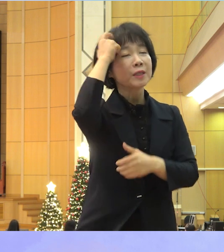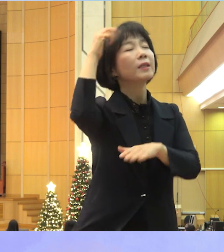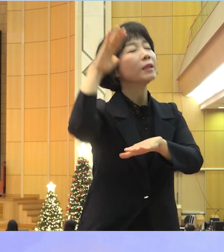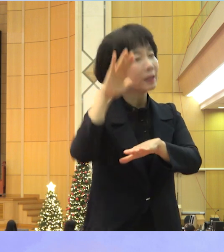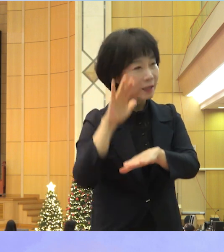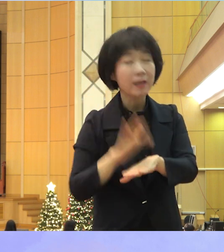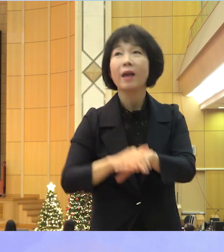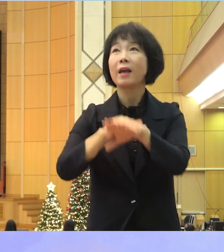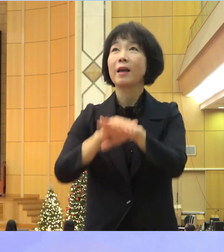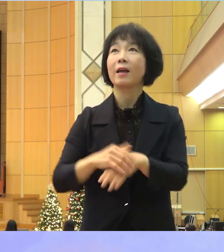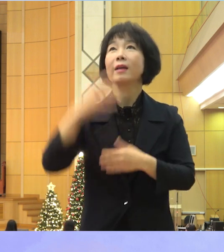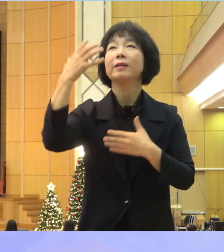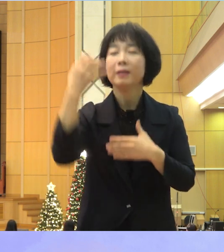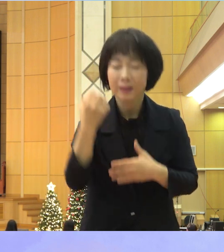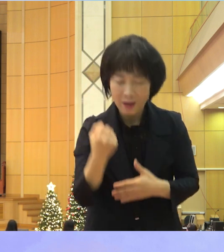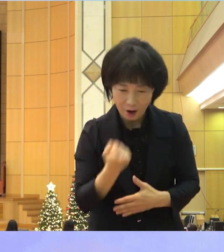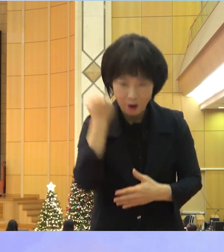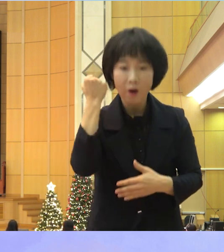의지하여